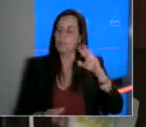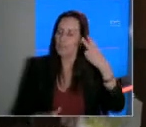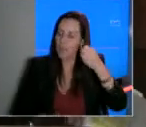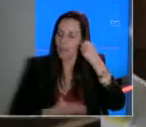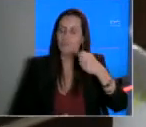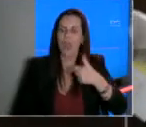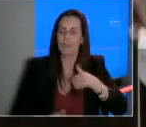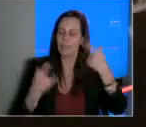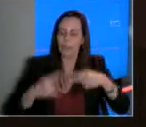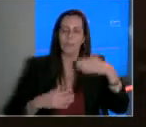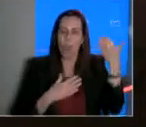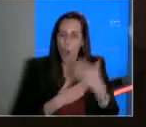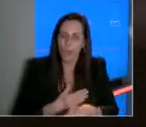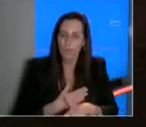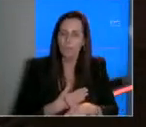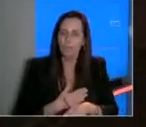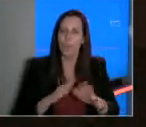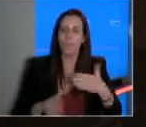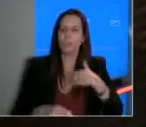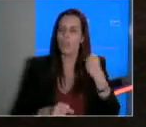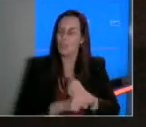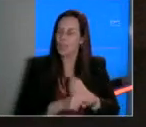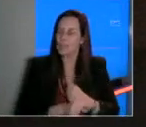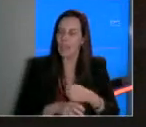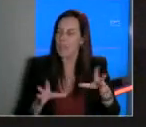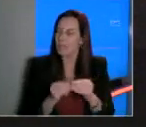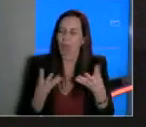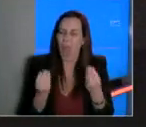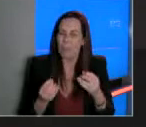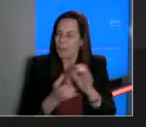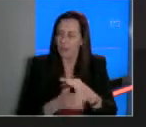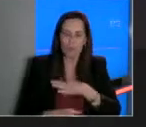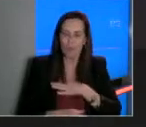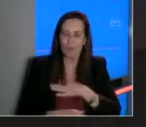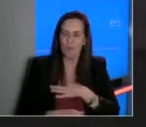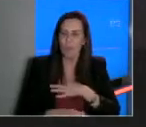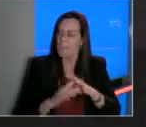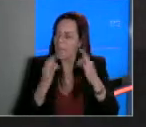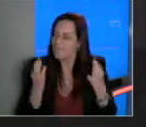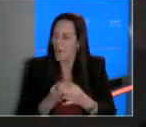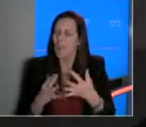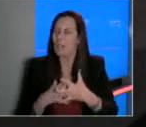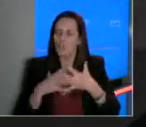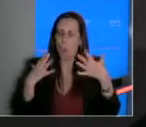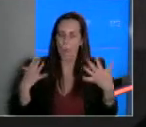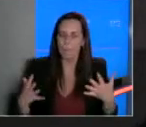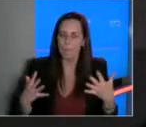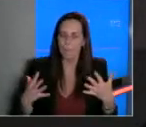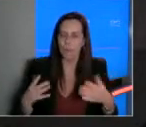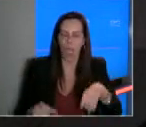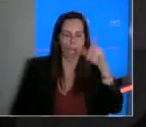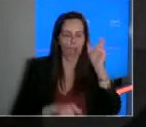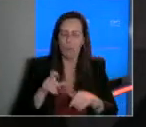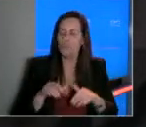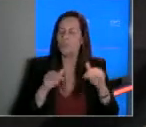יהיה תקציב, אני בימים האחרונים, מה שאני עוסקת ביחד עם רבים מחבריי, אוקיי, בפורומים עצומים, כאנשים